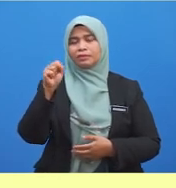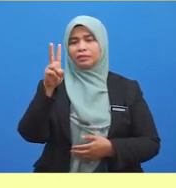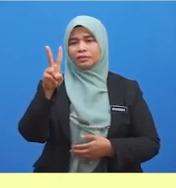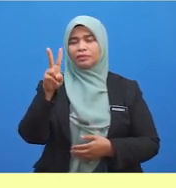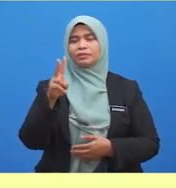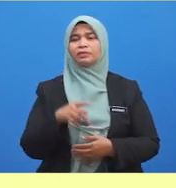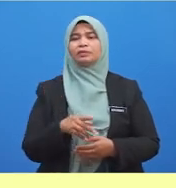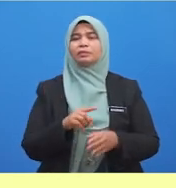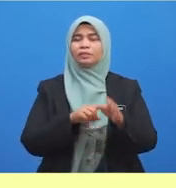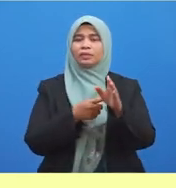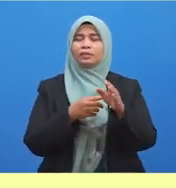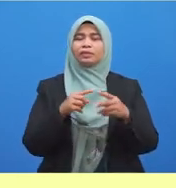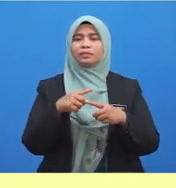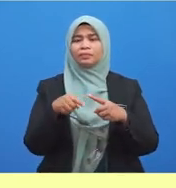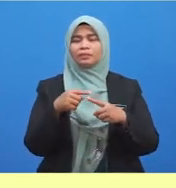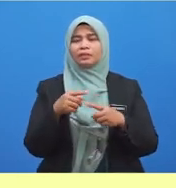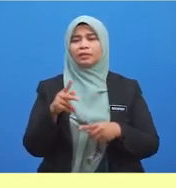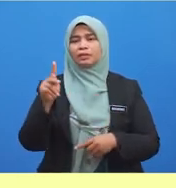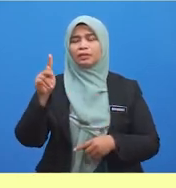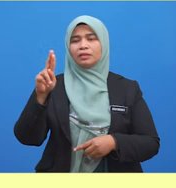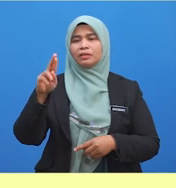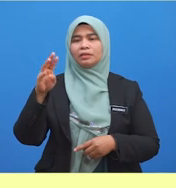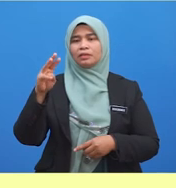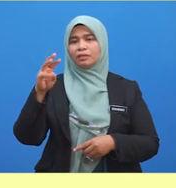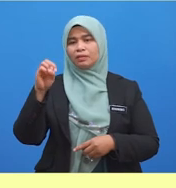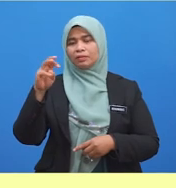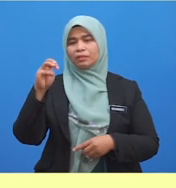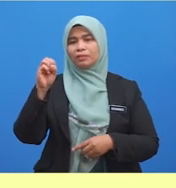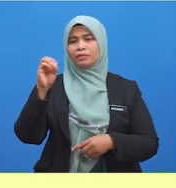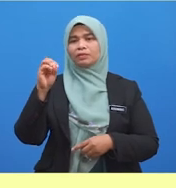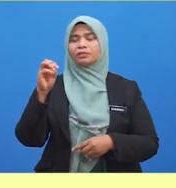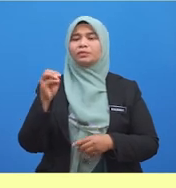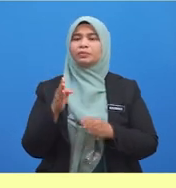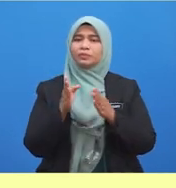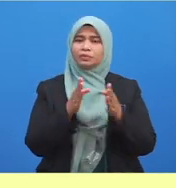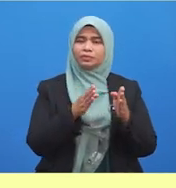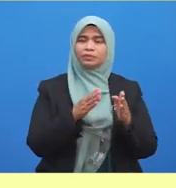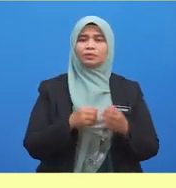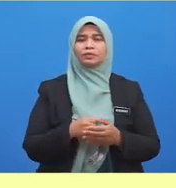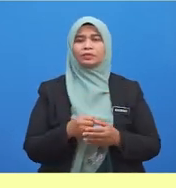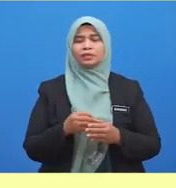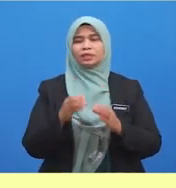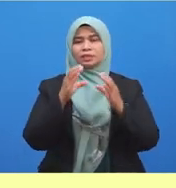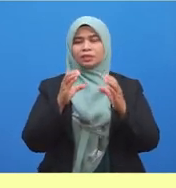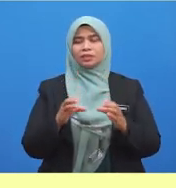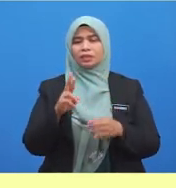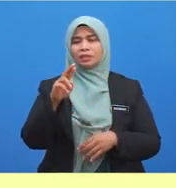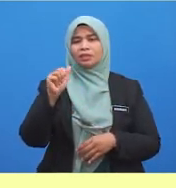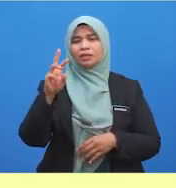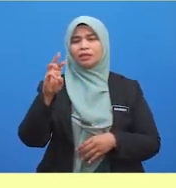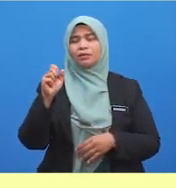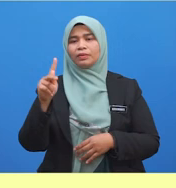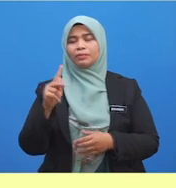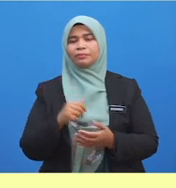Metafasa 2 bermula apabila kromosom menyusun secara rawak pada